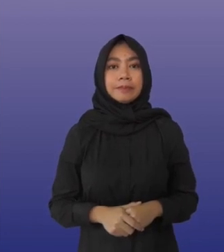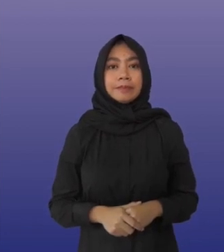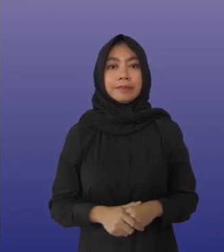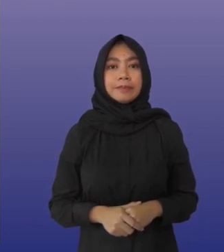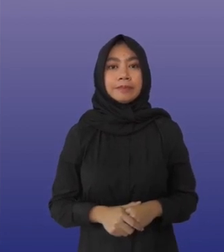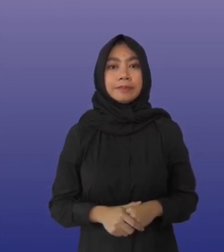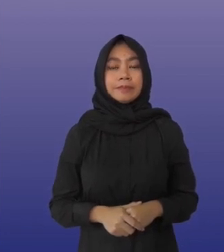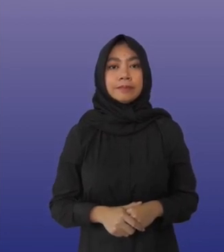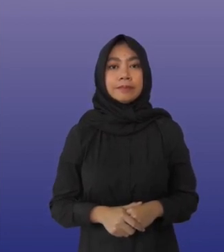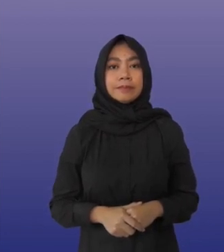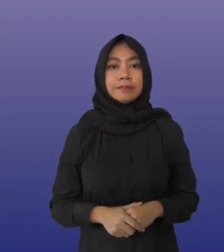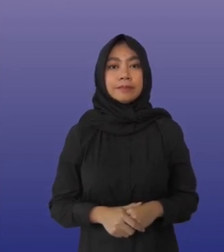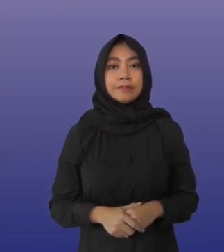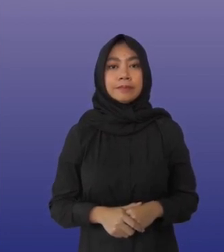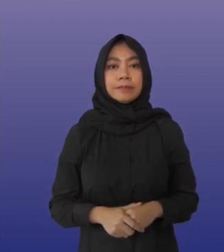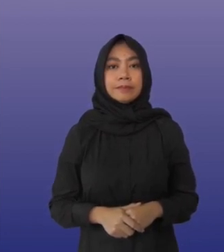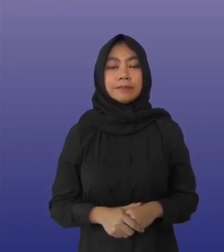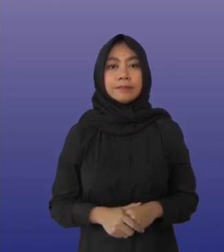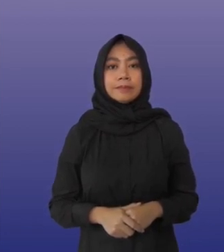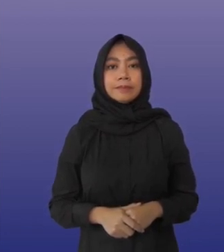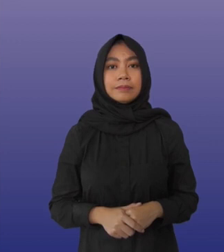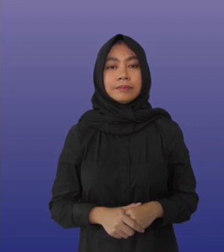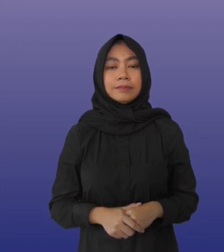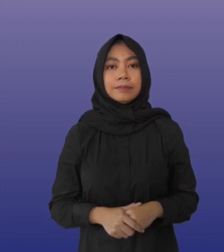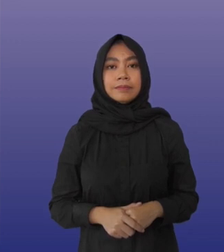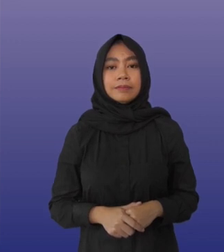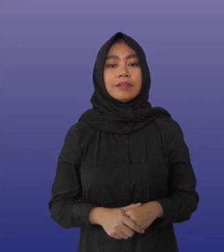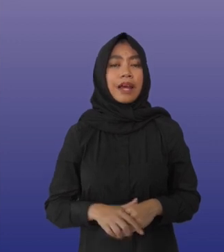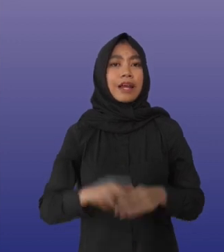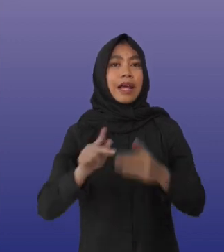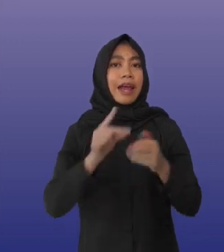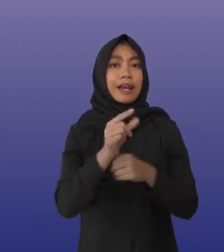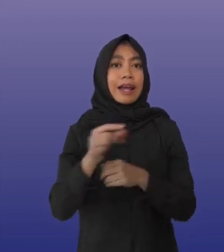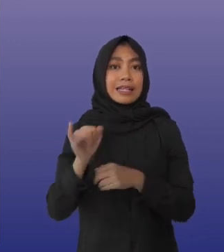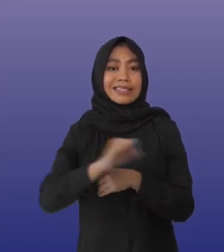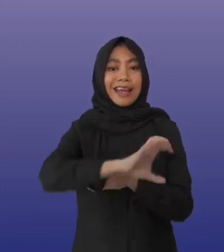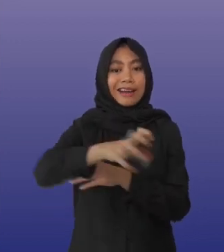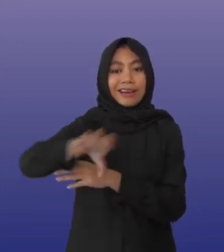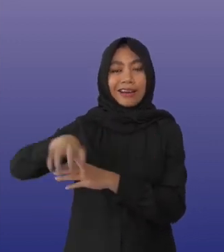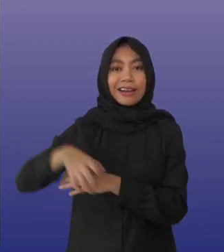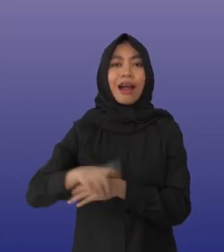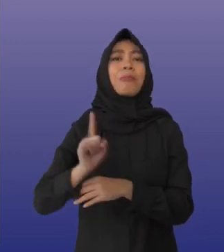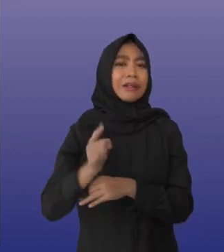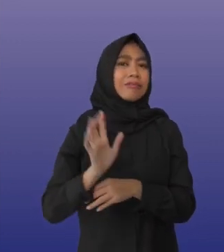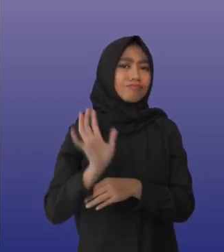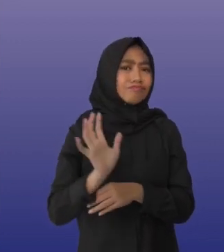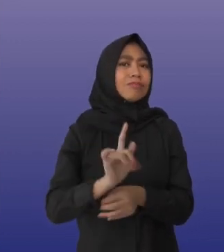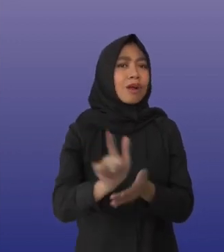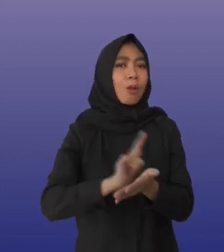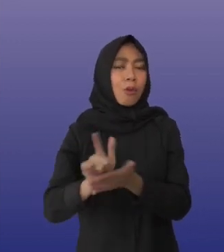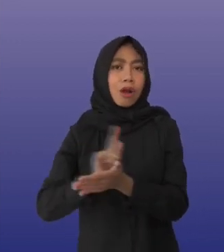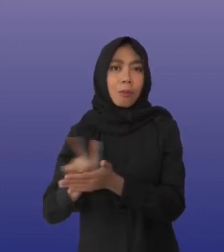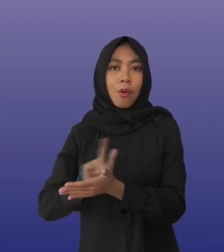banyak media yang memuat setiap siaran Radio Republik Indonesia yang ada di daerah. Laporan-laporan dari kepala